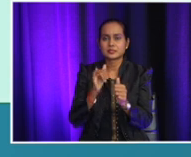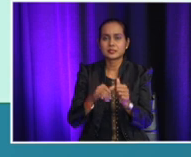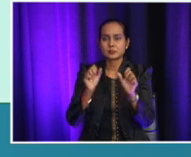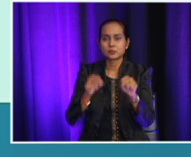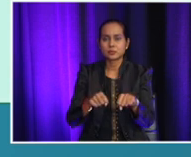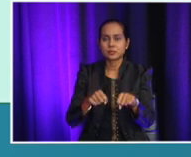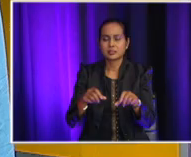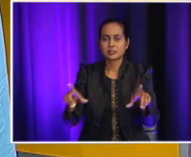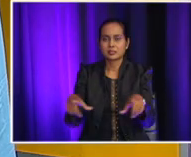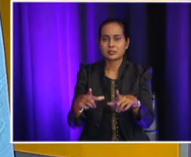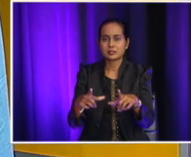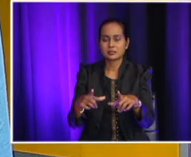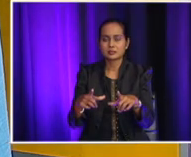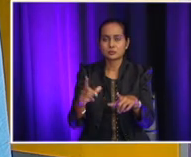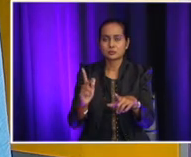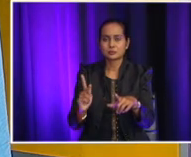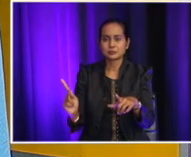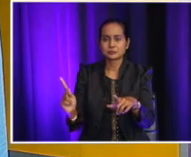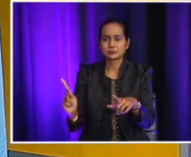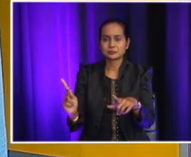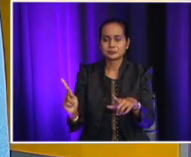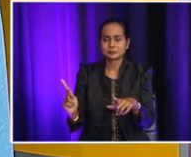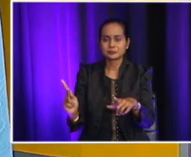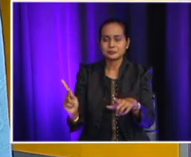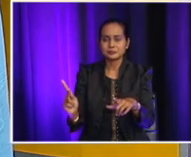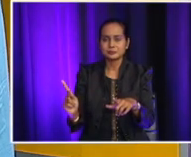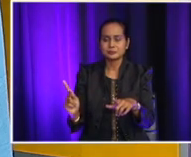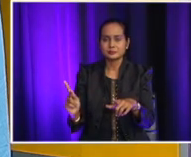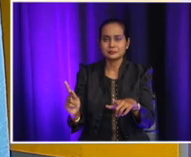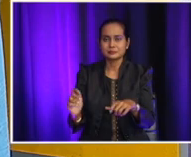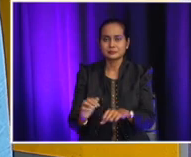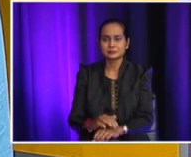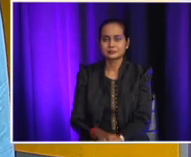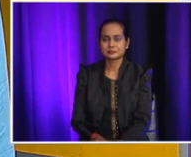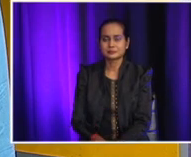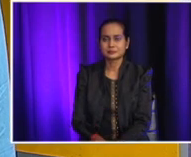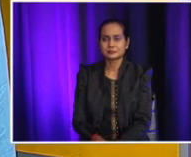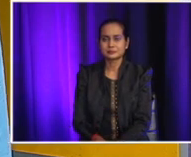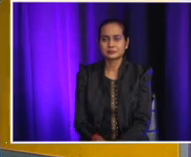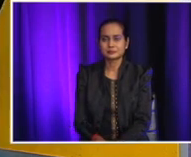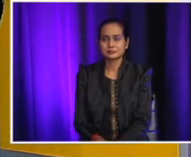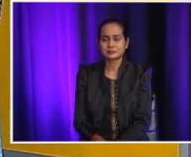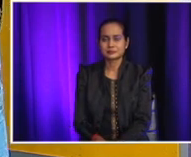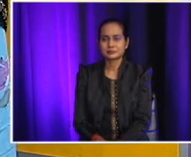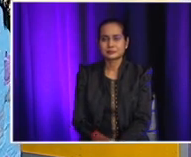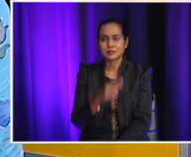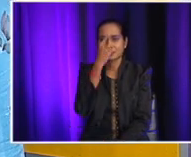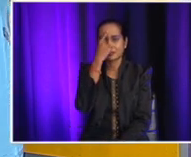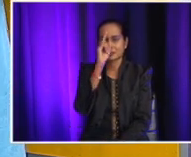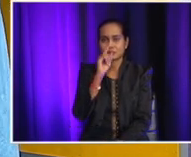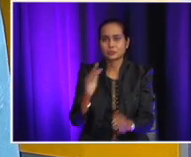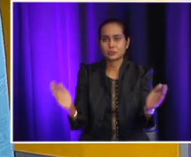dilakukan tadi ialah cara pelaksanaan kan sekarang kita lihat yang boleh dilakukan untuk